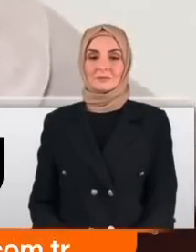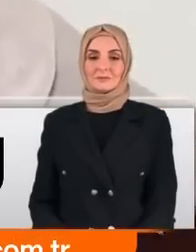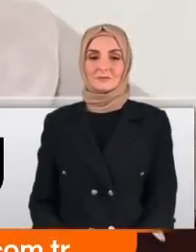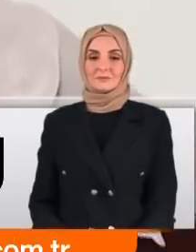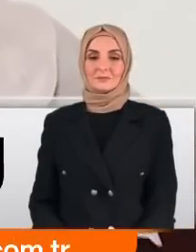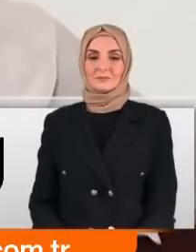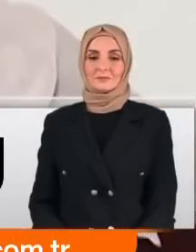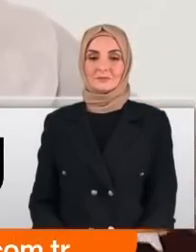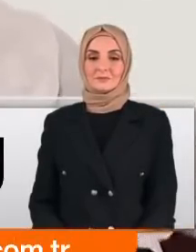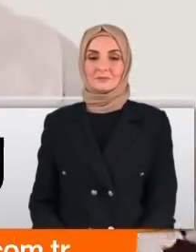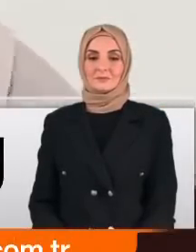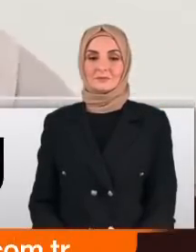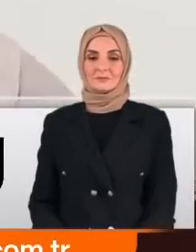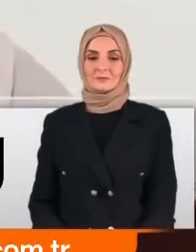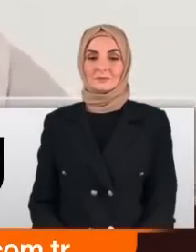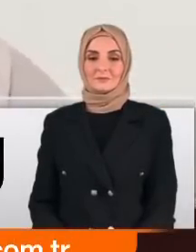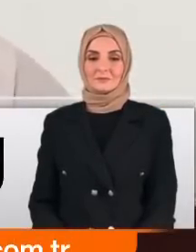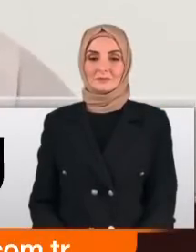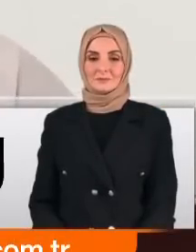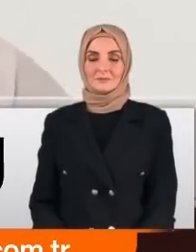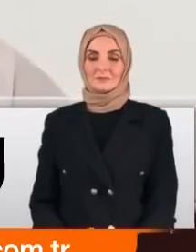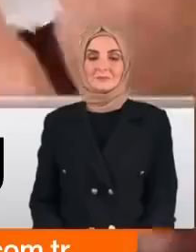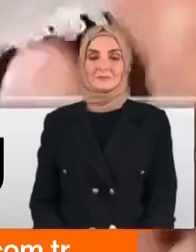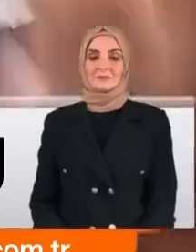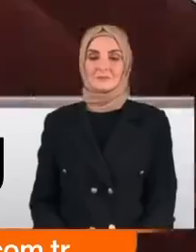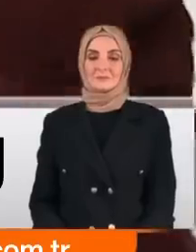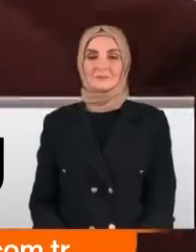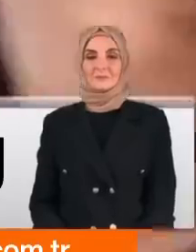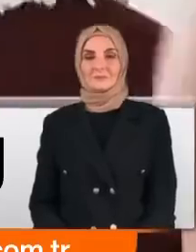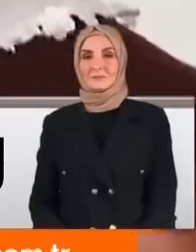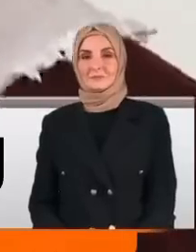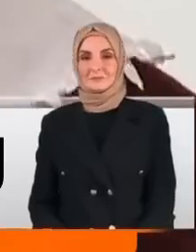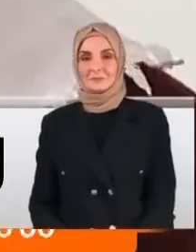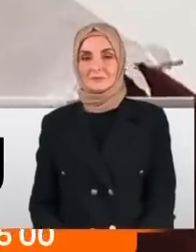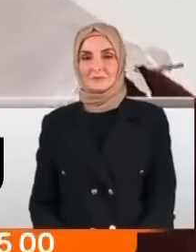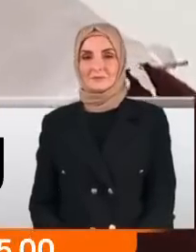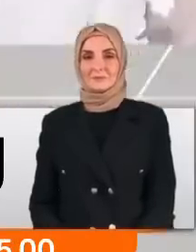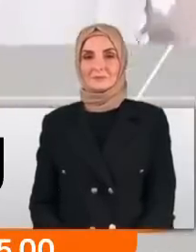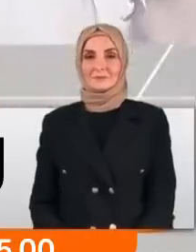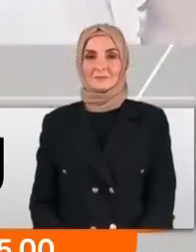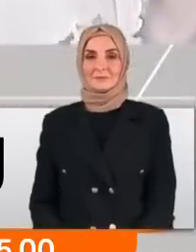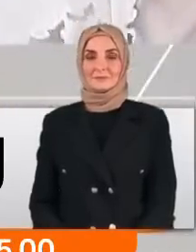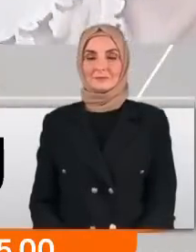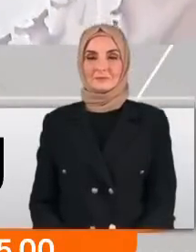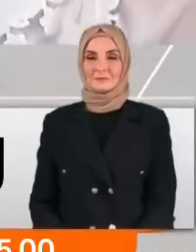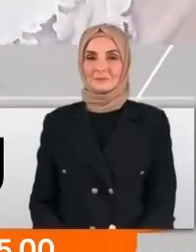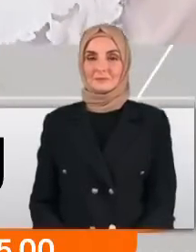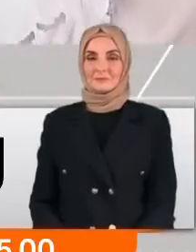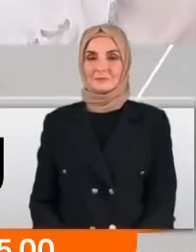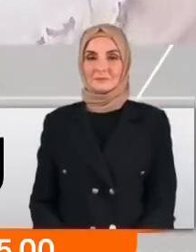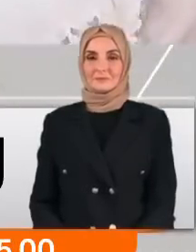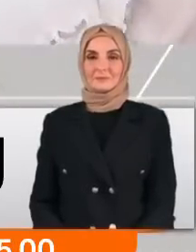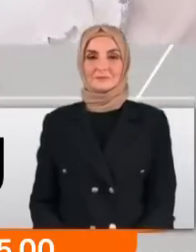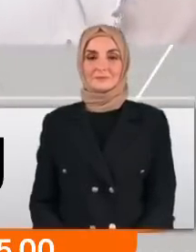dedi. Görüşün dedi. Önce konuşmayı dinledik. Biz de alkışlıyoruz, dua ediyoruz. Gittim yanına.